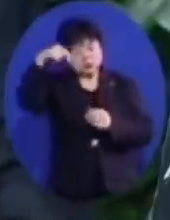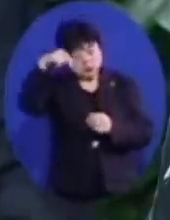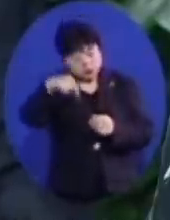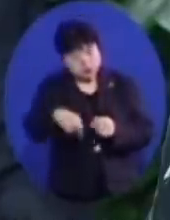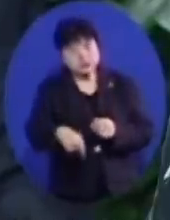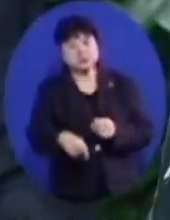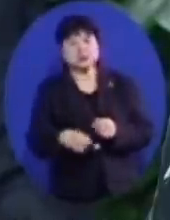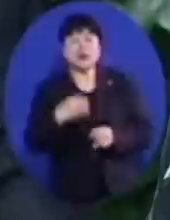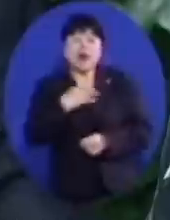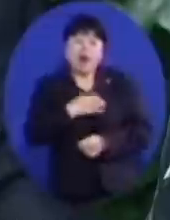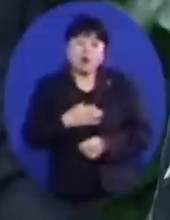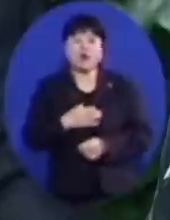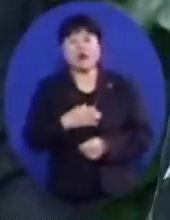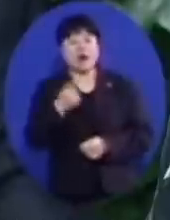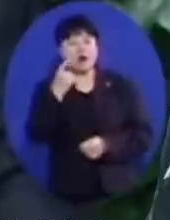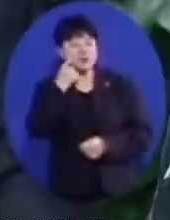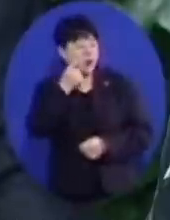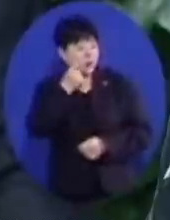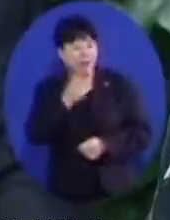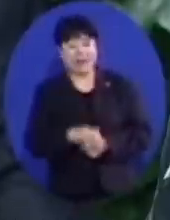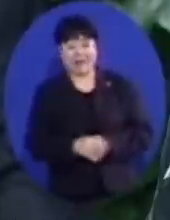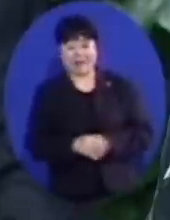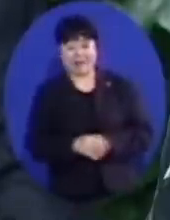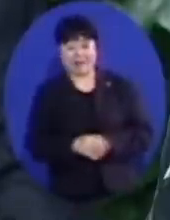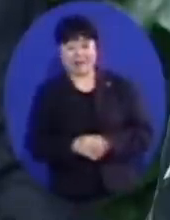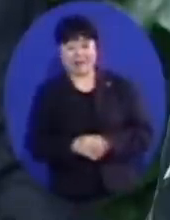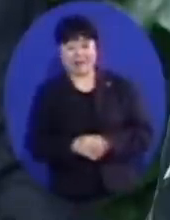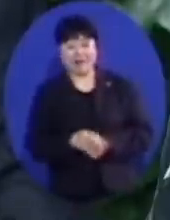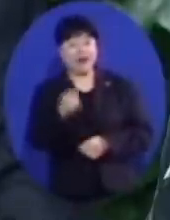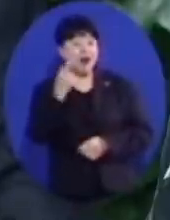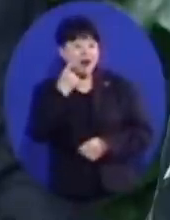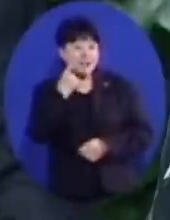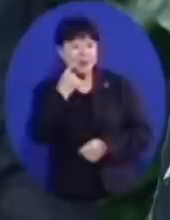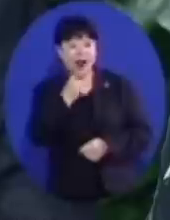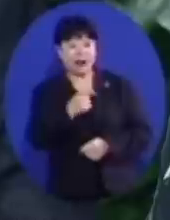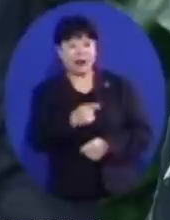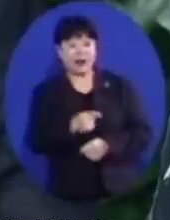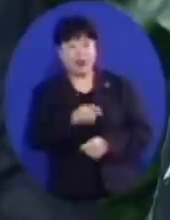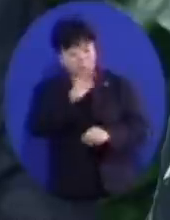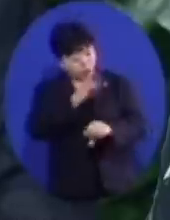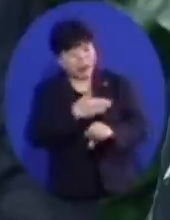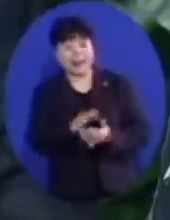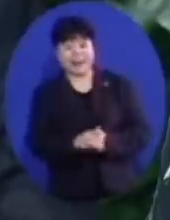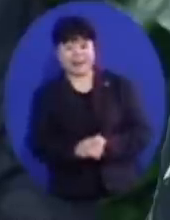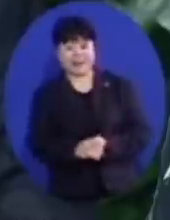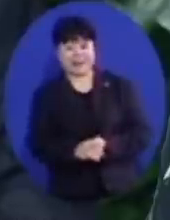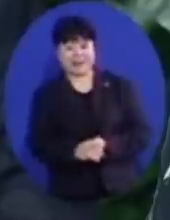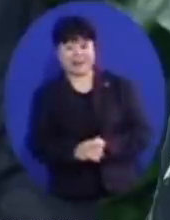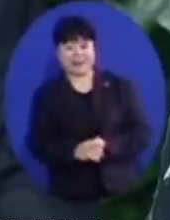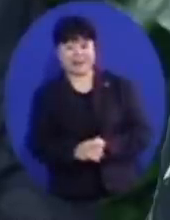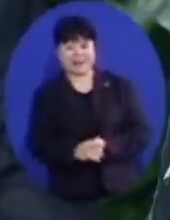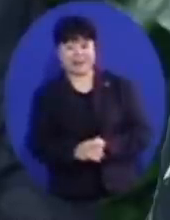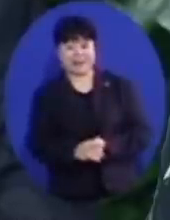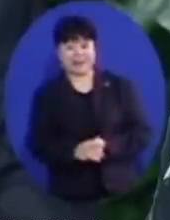이제는 괴로움을 견딜 수가 없어요 거짓말도 이젠 잘 못해요 더듬거리고